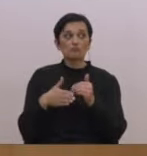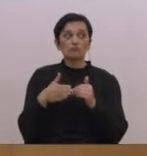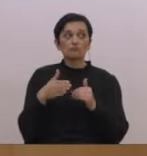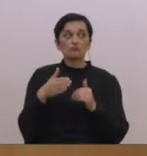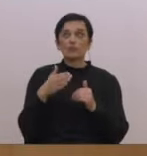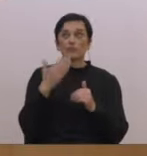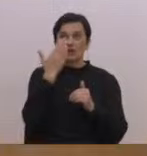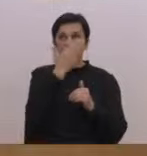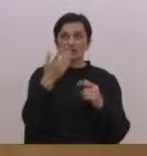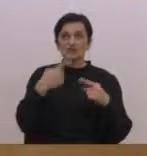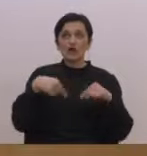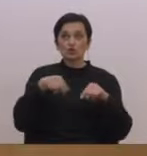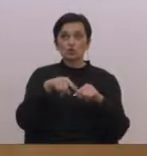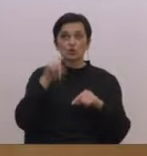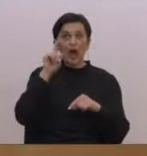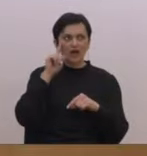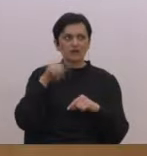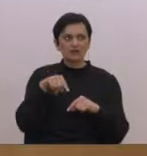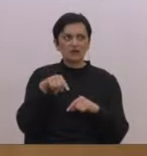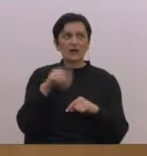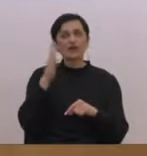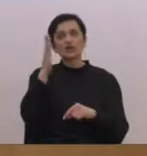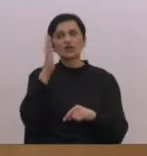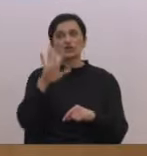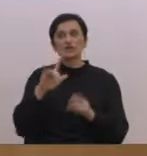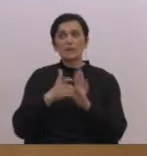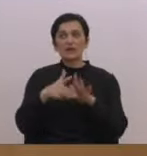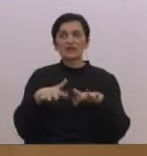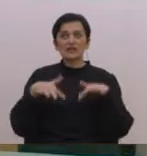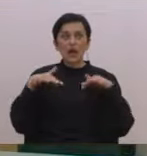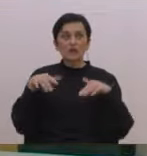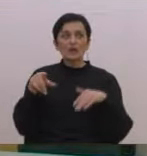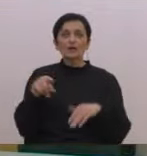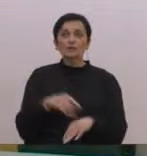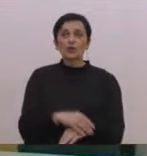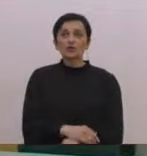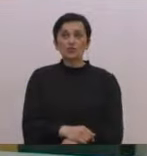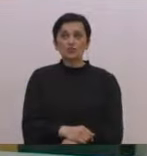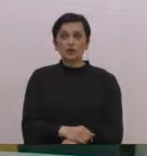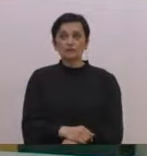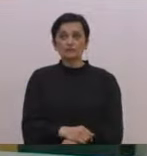zogă de bămde, soi codes, icne bian tuara dar băș.